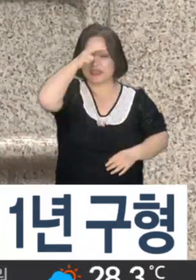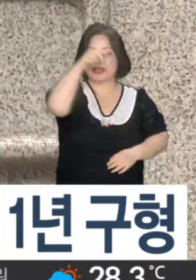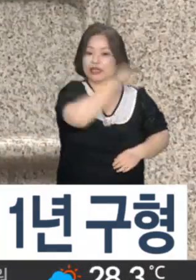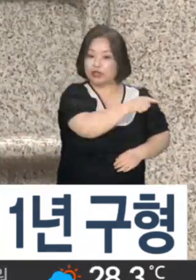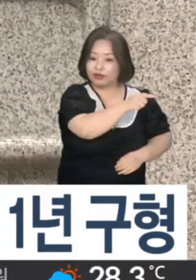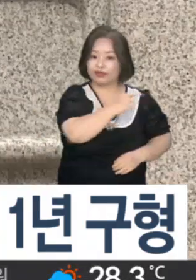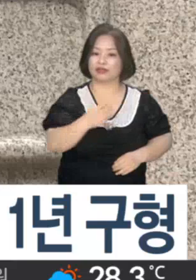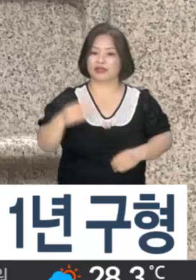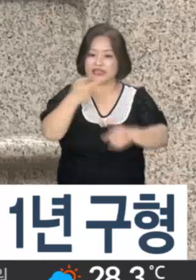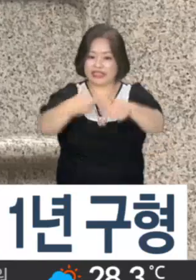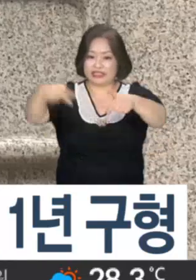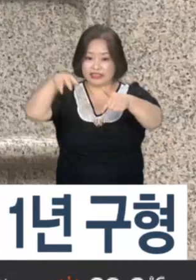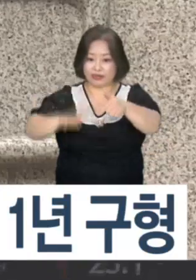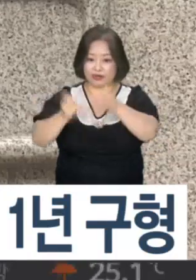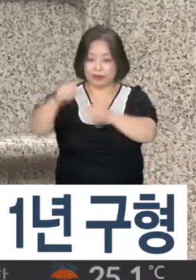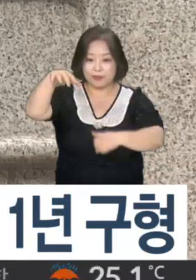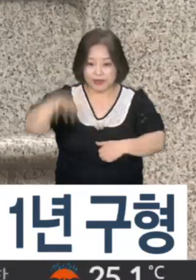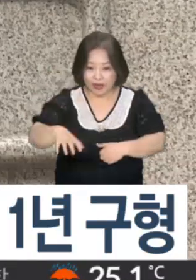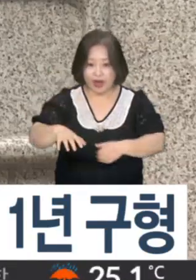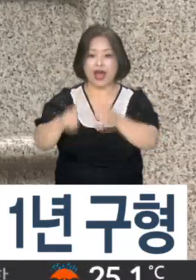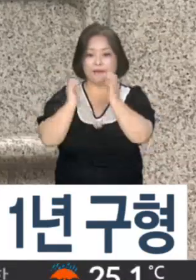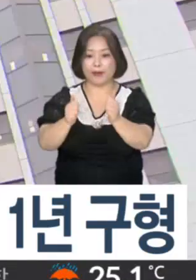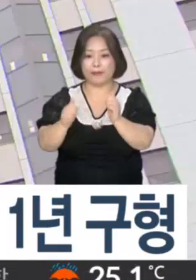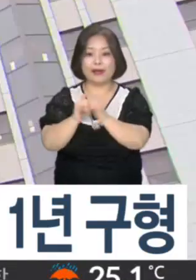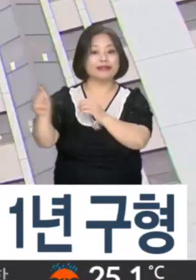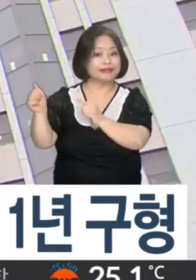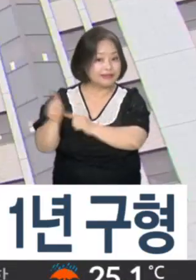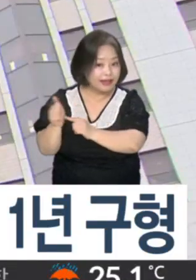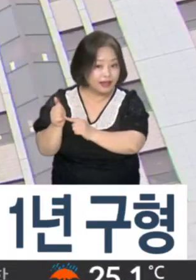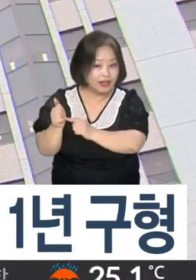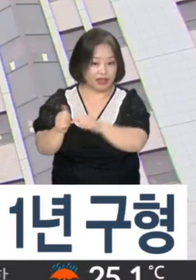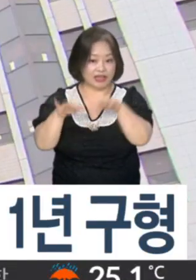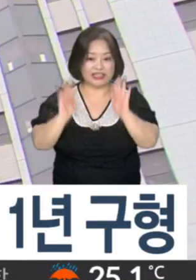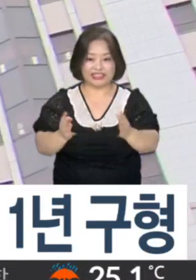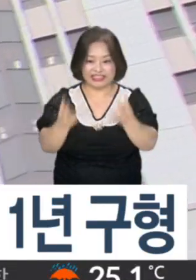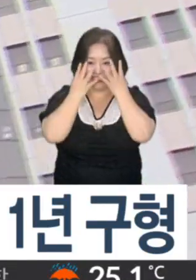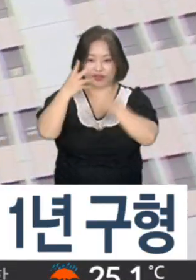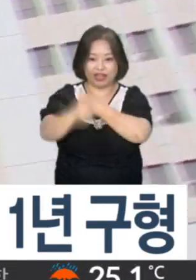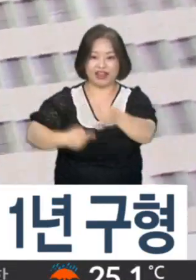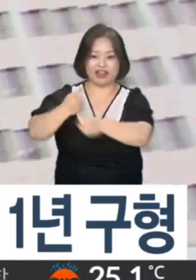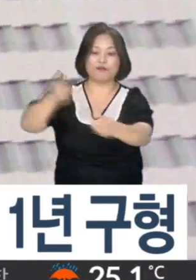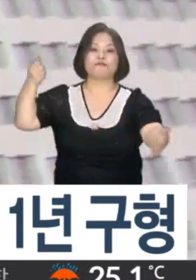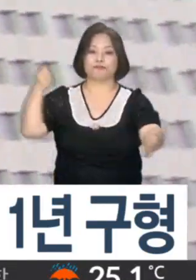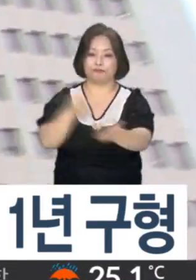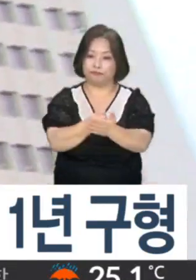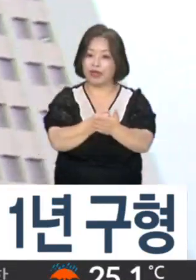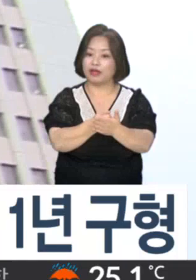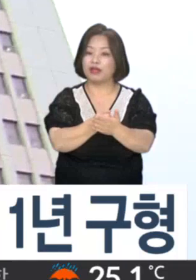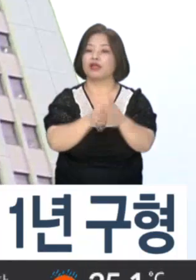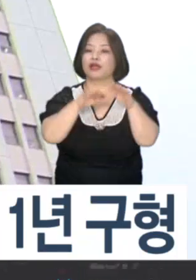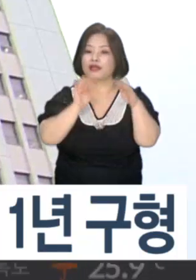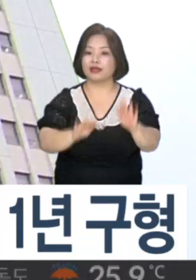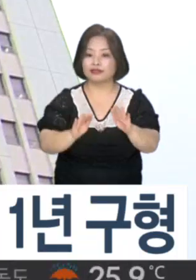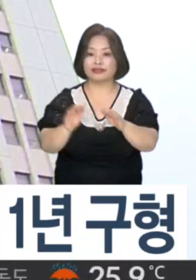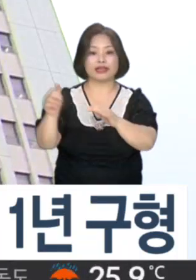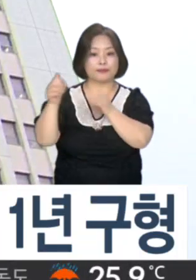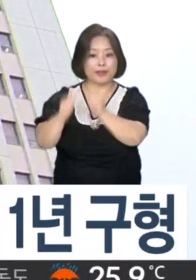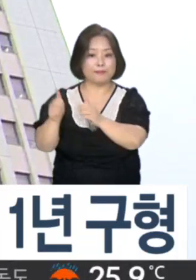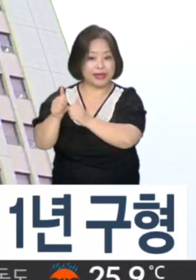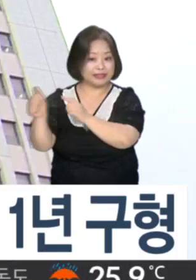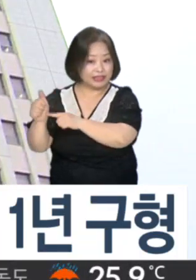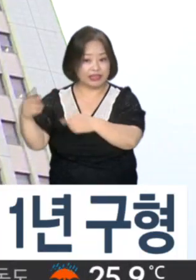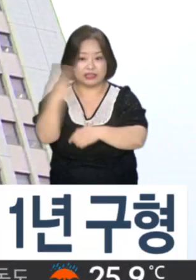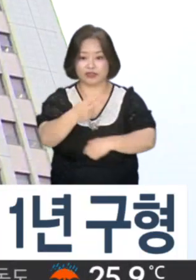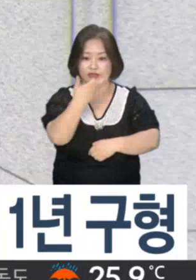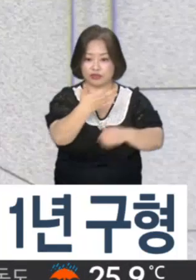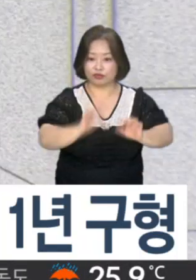검찰은 최근 인천지법에서 열린 a 판사의 결심공판에서 징역 1년을 구형했습니다 a 판사는